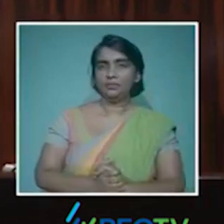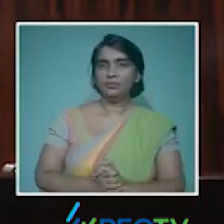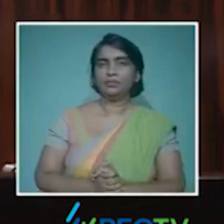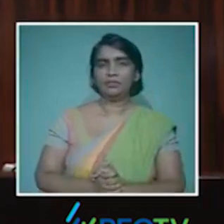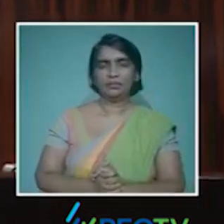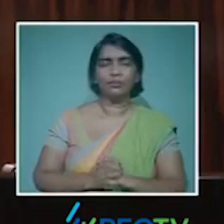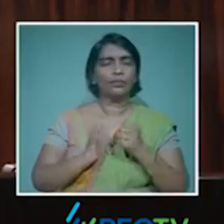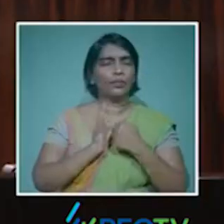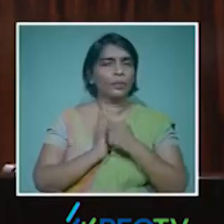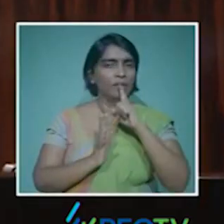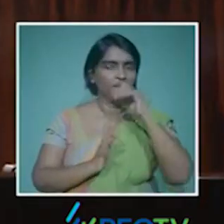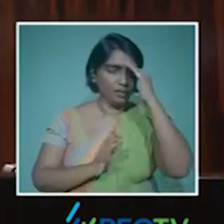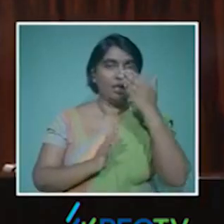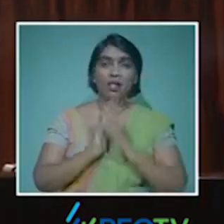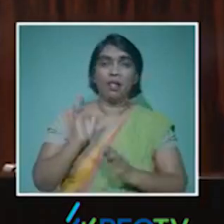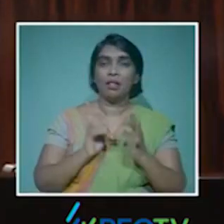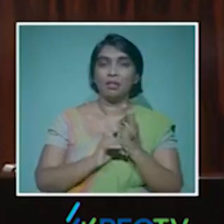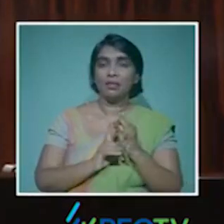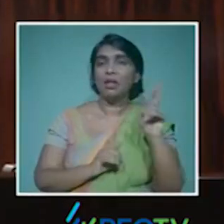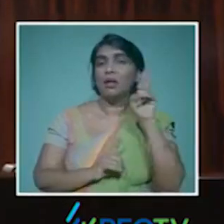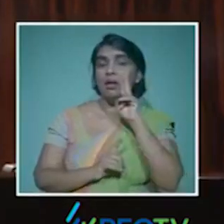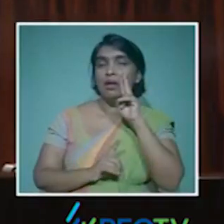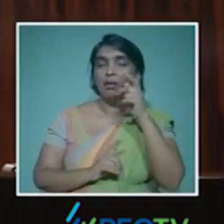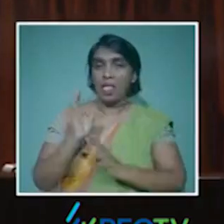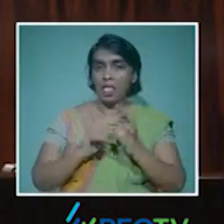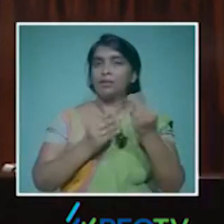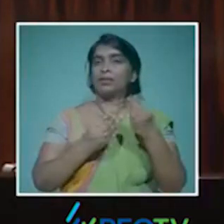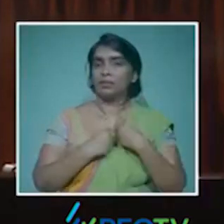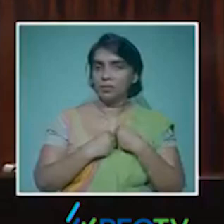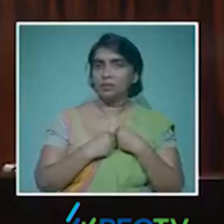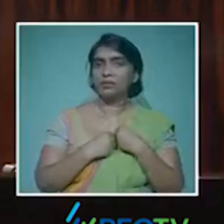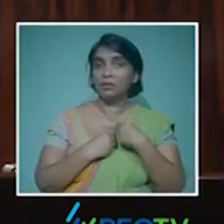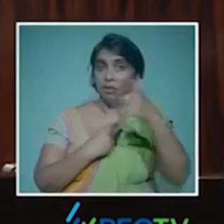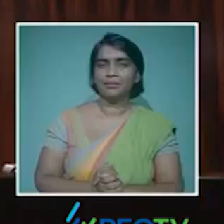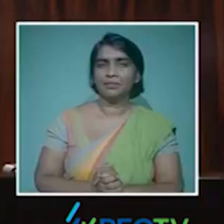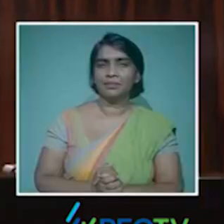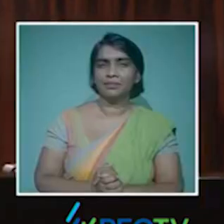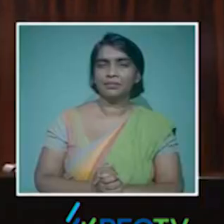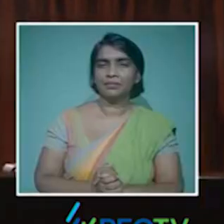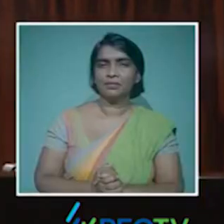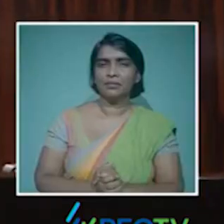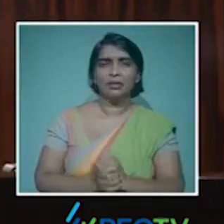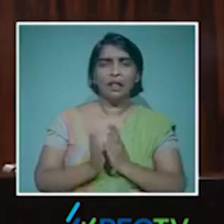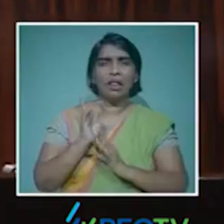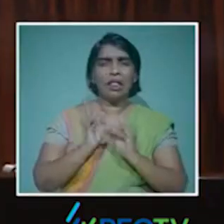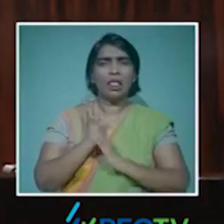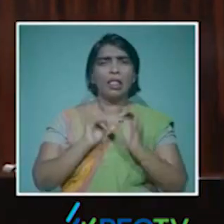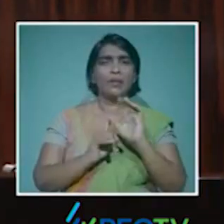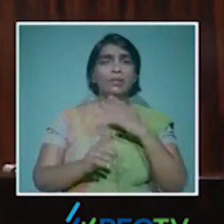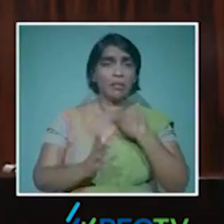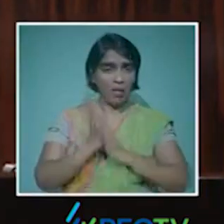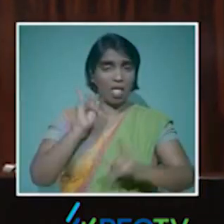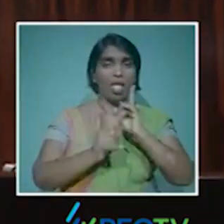චාමර සම්පත් මන්ත්‍රීතුමා කියන්නේ මම මන්ත්‍රී කෙනෙක් නෙවෙයි මට රනිල් වික්‍රමසිංහ මහත්තයා ඇමතිකමක් දුන්නා ඔබ ඔබතුමා ඒක දන්නේ නැද්ද මොකද මන්ත්‍රී නෙවෙයි මට රාජ්‍ය ඇමතිකමක් දුන්නා